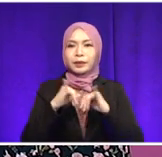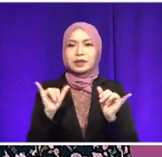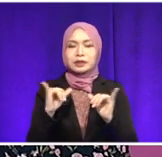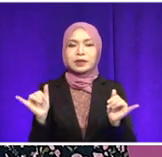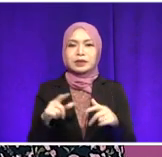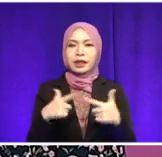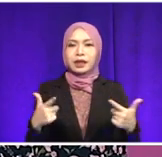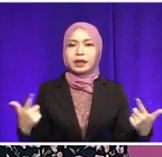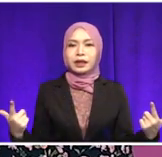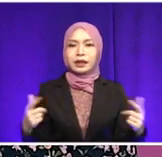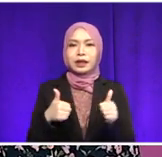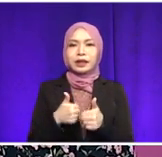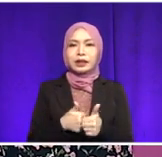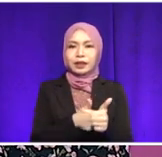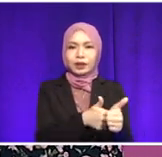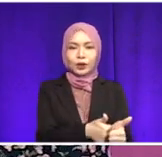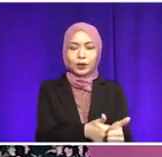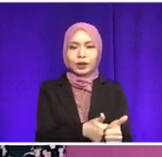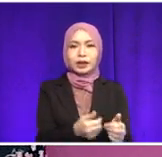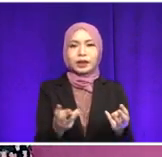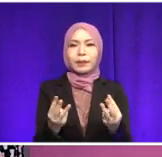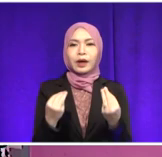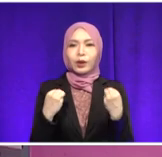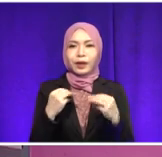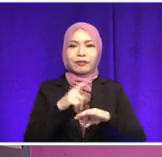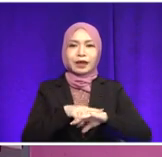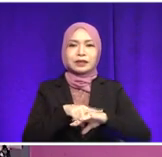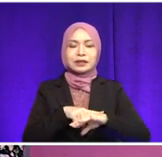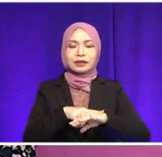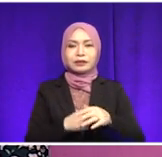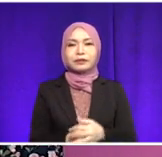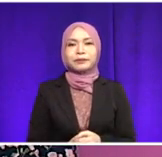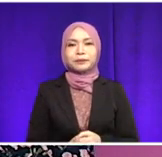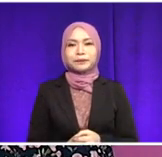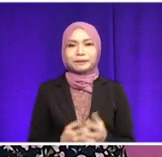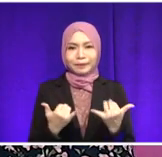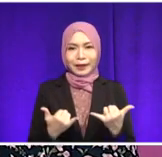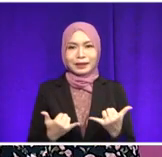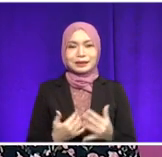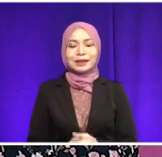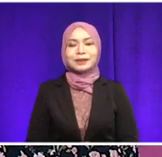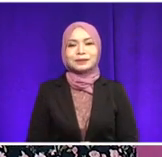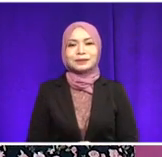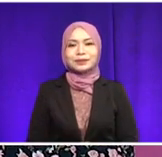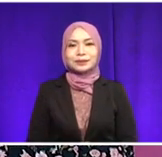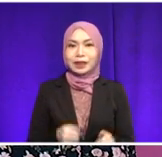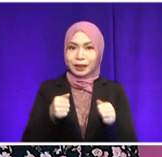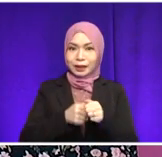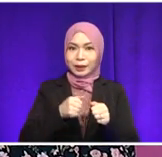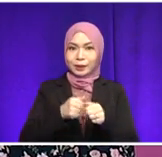perlu mengikut perkembangan atau kehendak semasa pelanggan kita Oke kemudian setiap